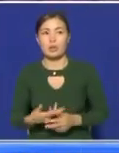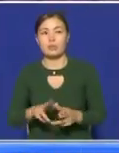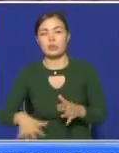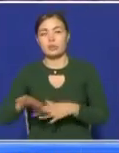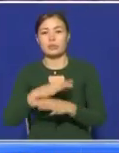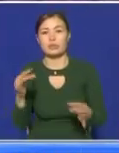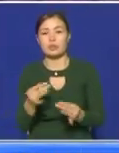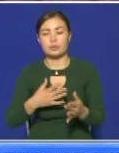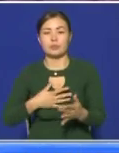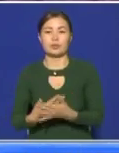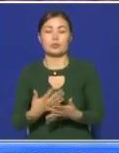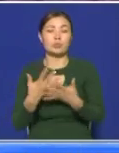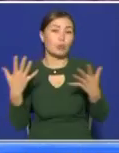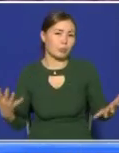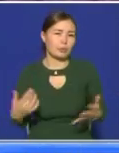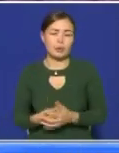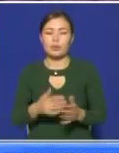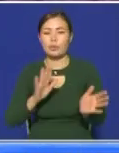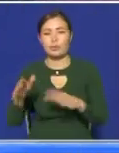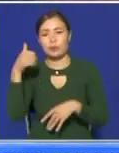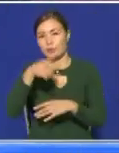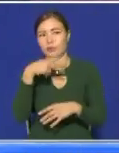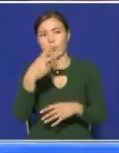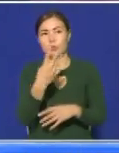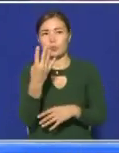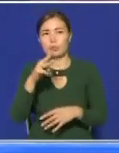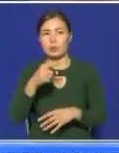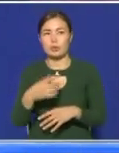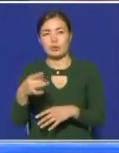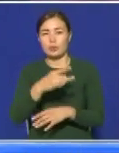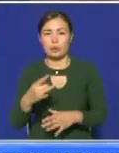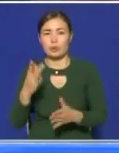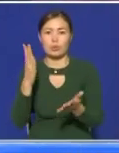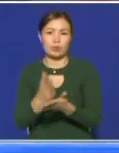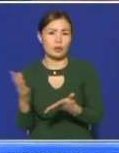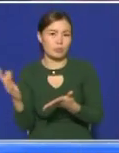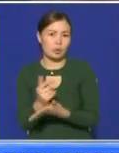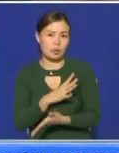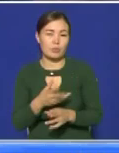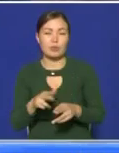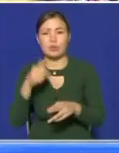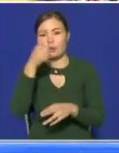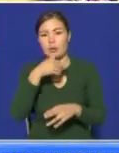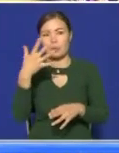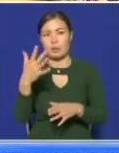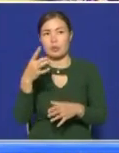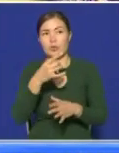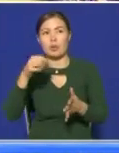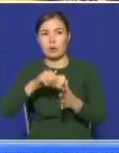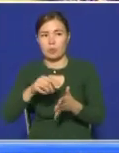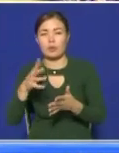Өңірден қызығушылық танытқандар саны артып келеді. Өткен жылы 24 маңғыстаулық республикалық деңгейге өтсе, осы жылы 5 ауданнан жарысқа